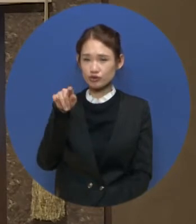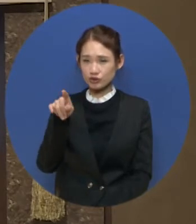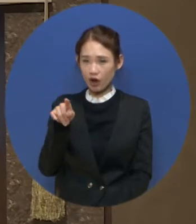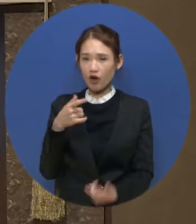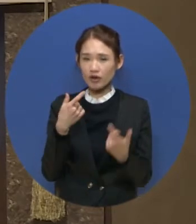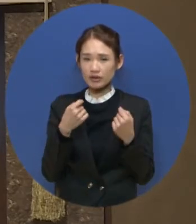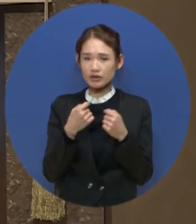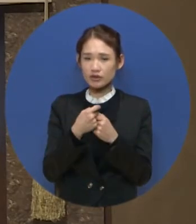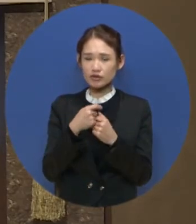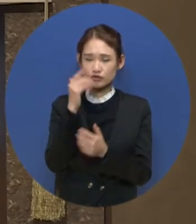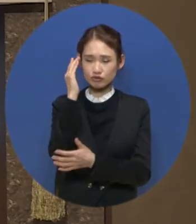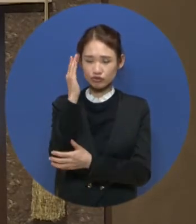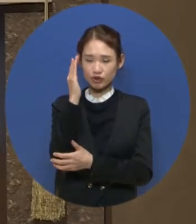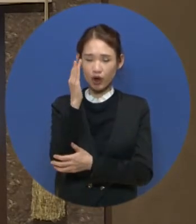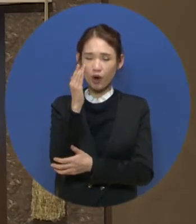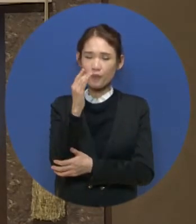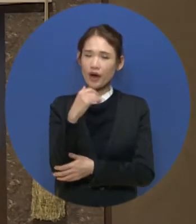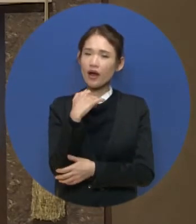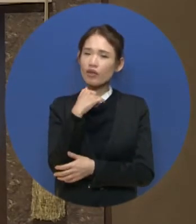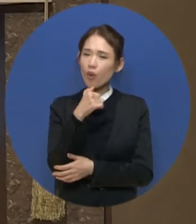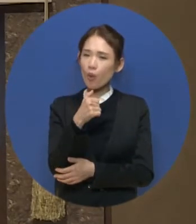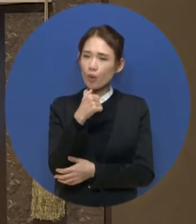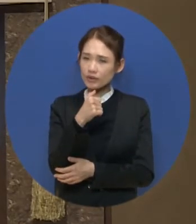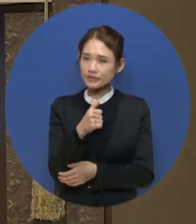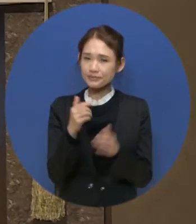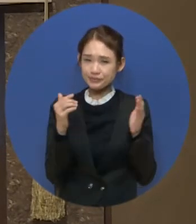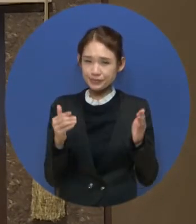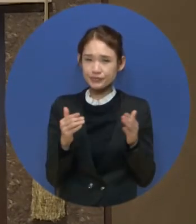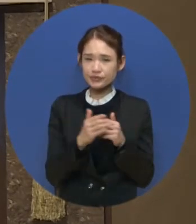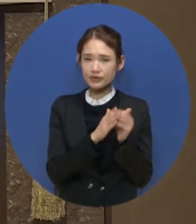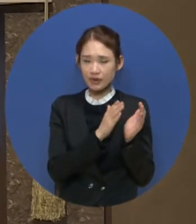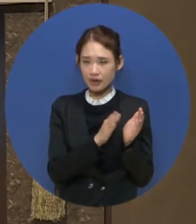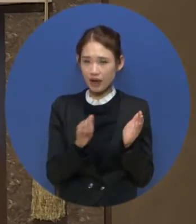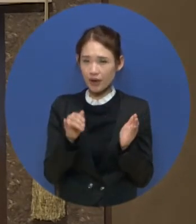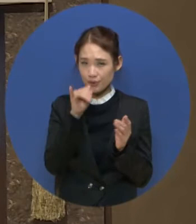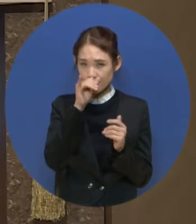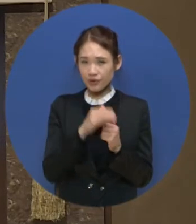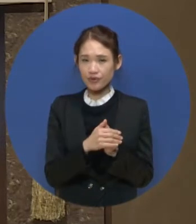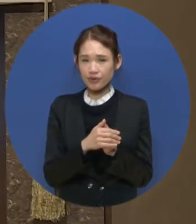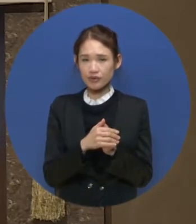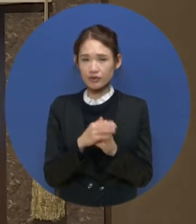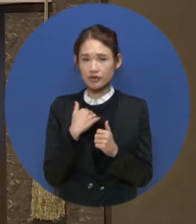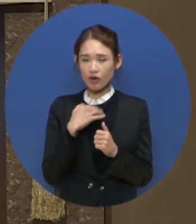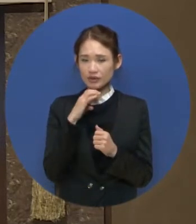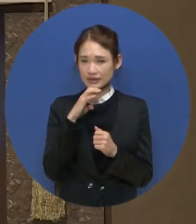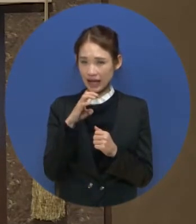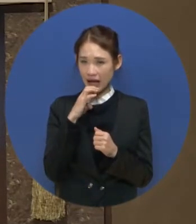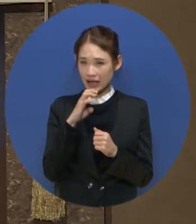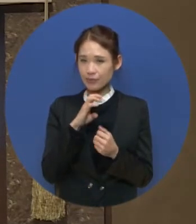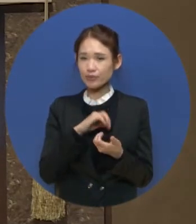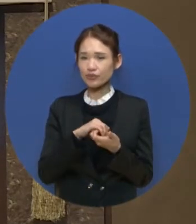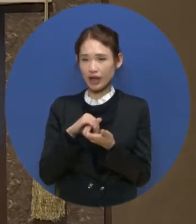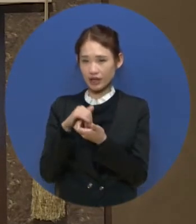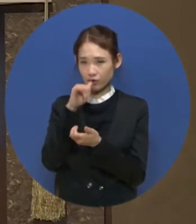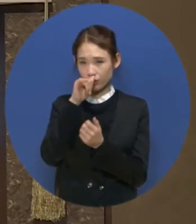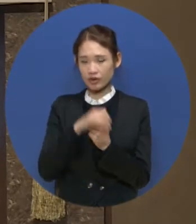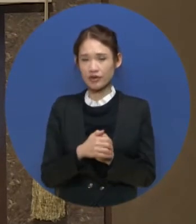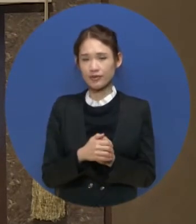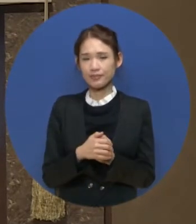바우처 이런 수업은 한 50분 정도 이렇게 단위로 하고 있고 저희는 이제 한 40분 정도 이렇게 하고 있는데요.